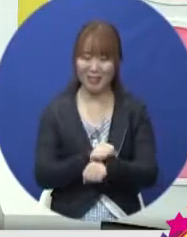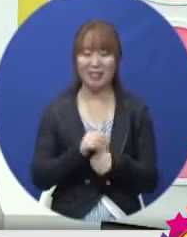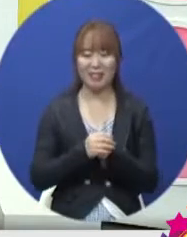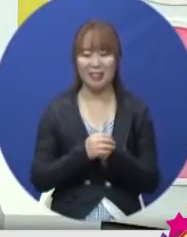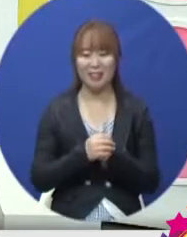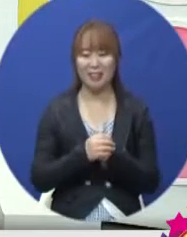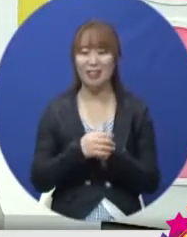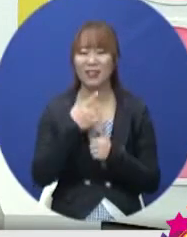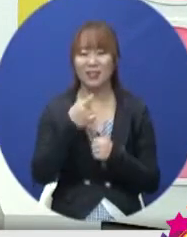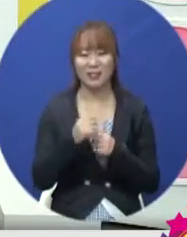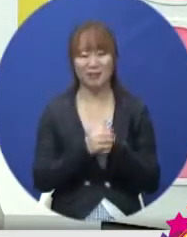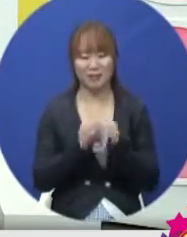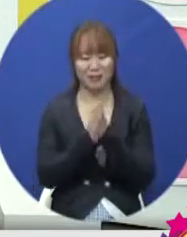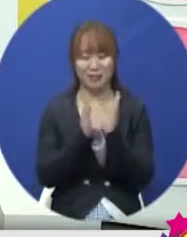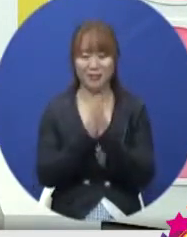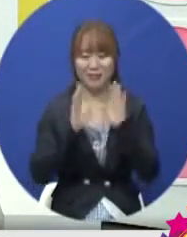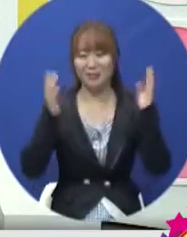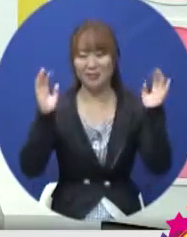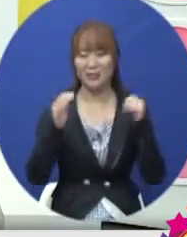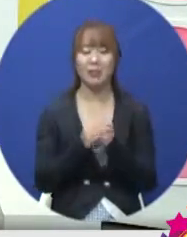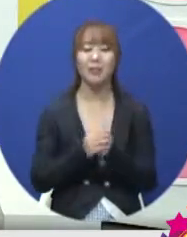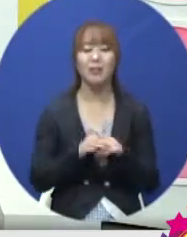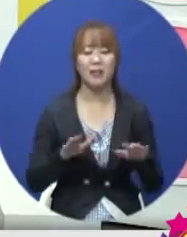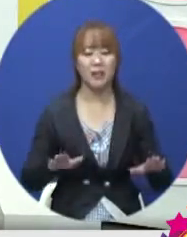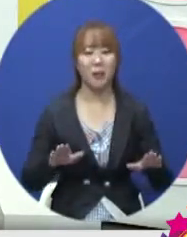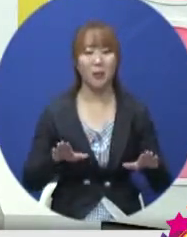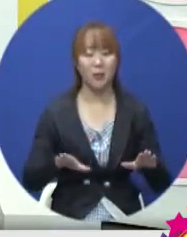보통이 아니십니다. 박수. 박수. 자,